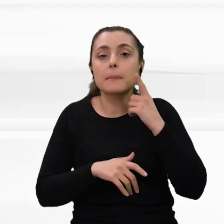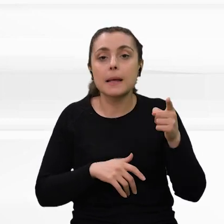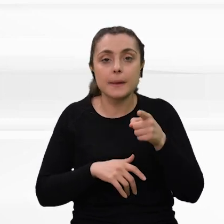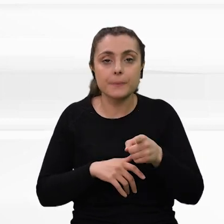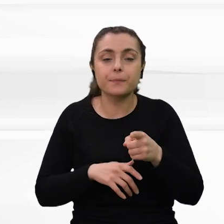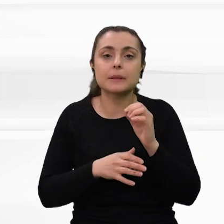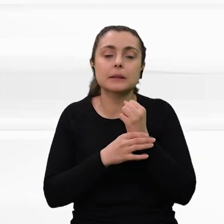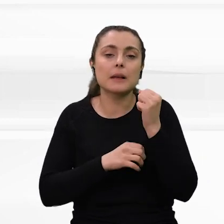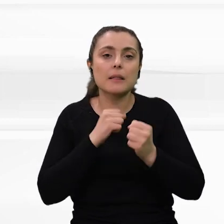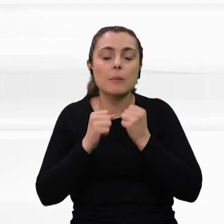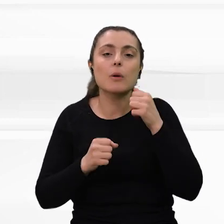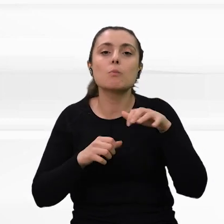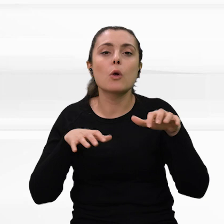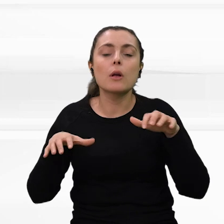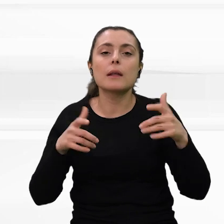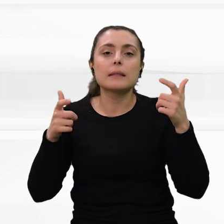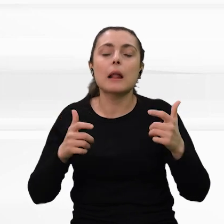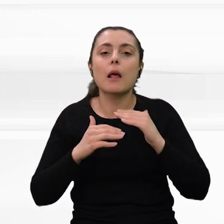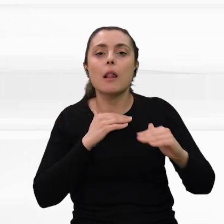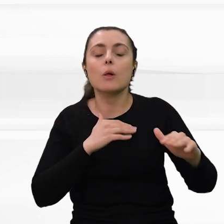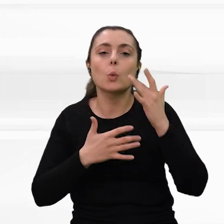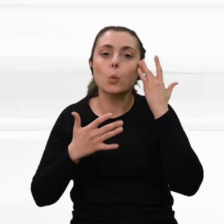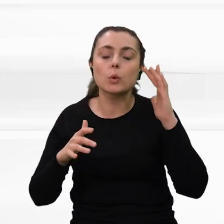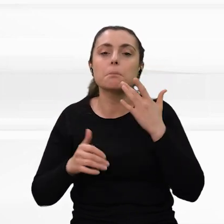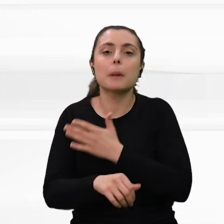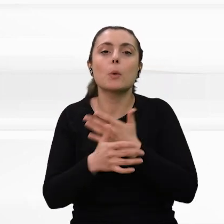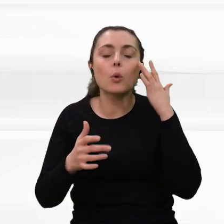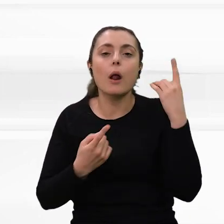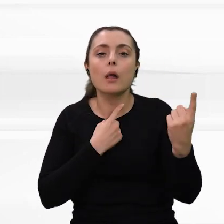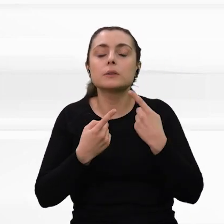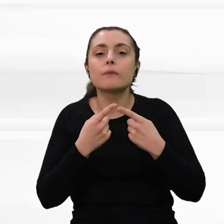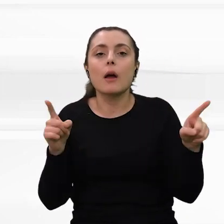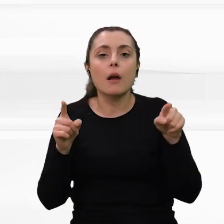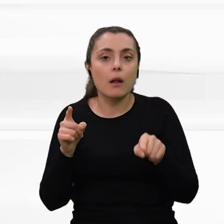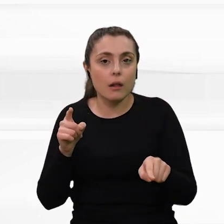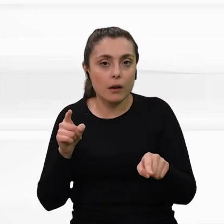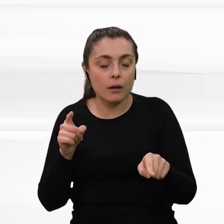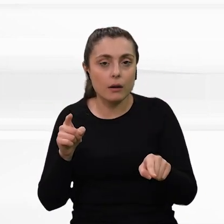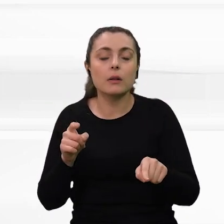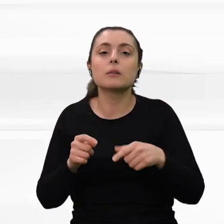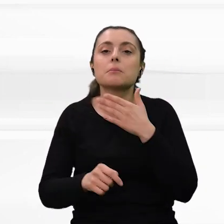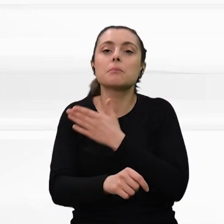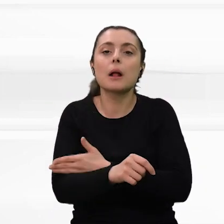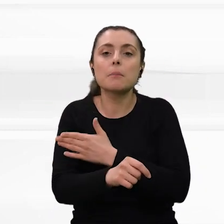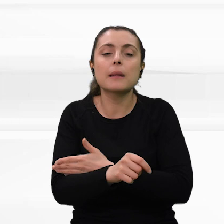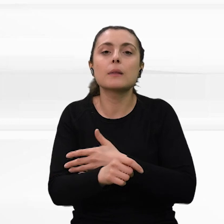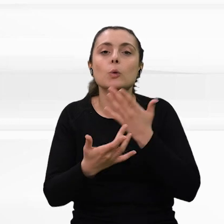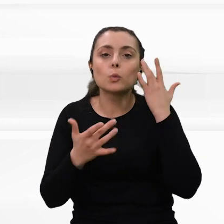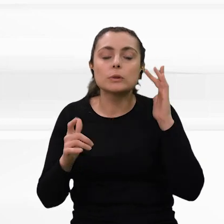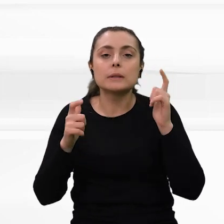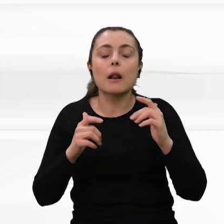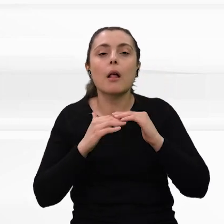devam edelim sanayileşmemiş bölgelerdeki yerli halkların kültürleriyle şehir kültürü arasındaki farklar Bakın arkadaşlar şehir